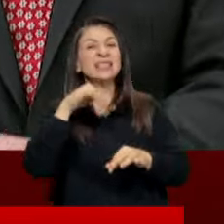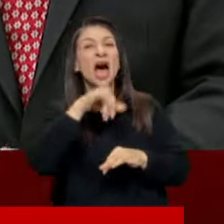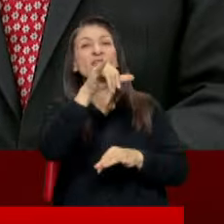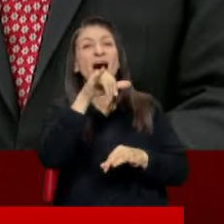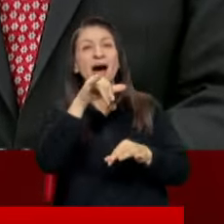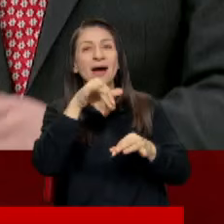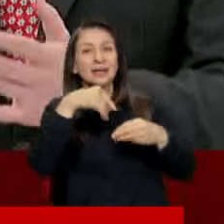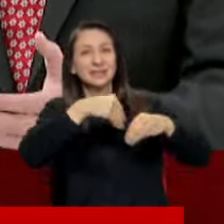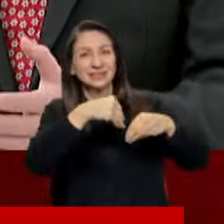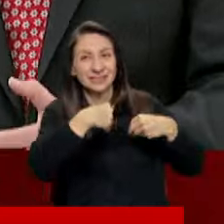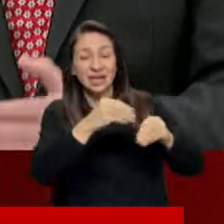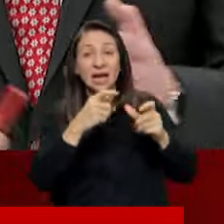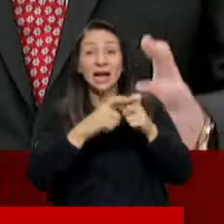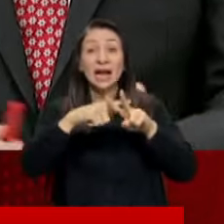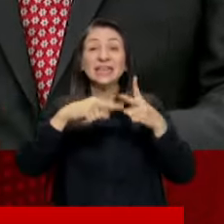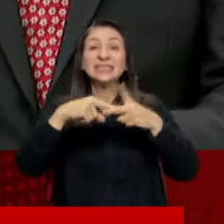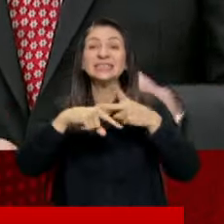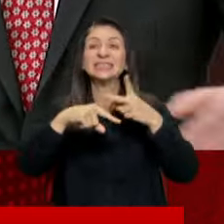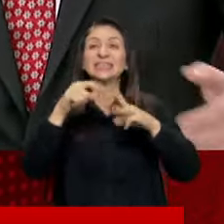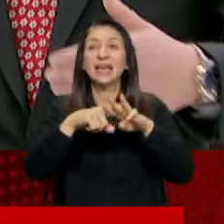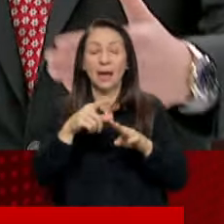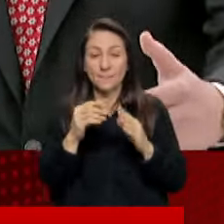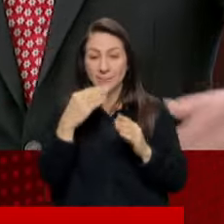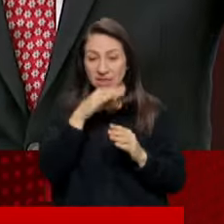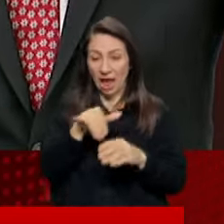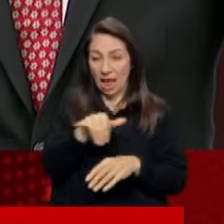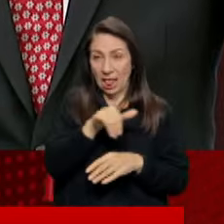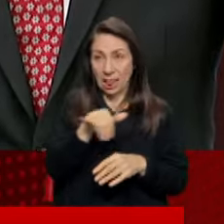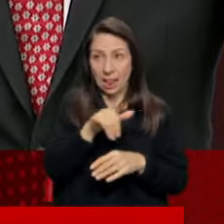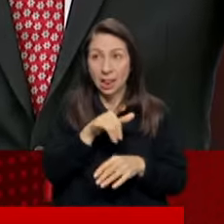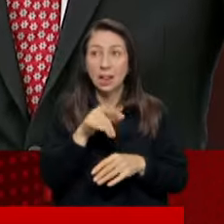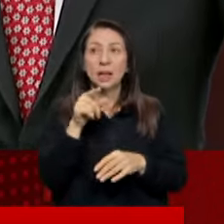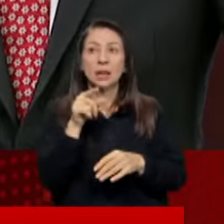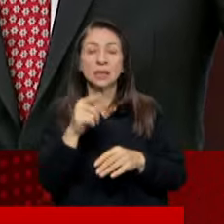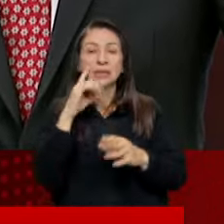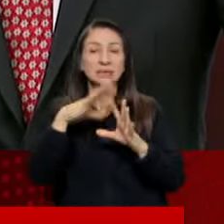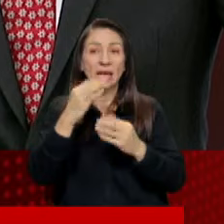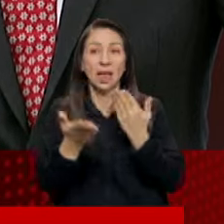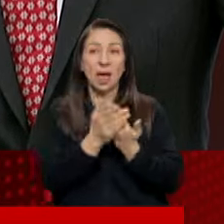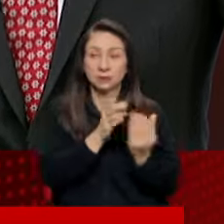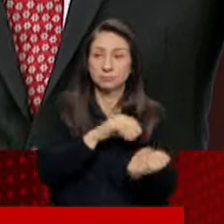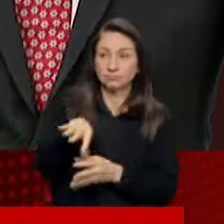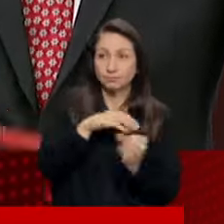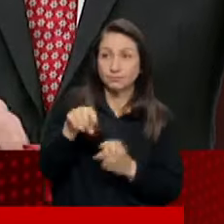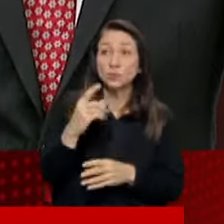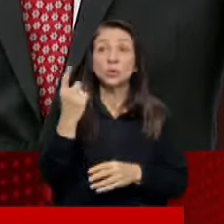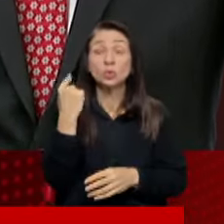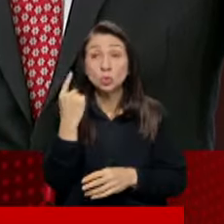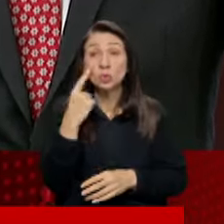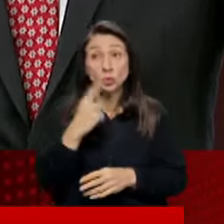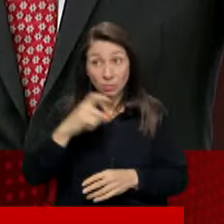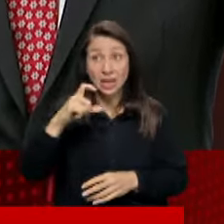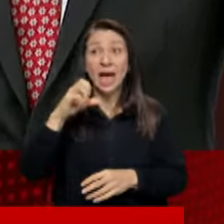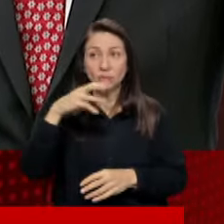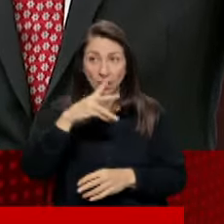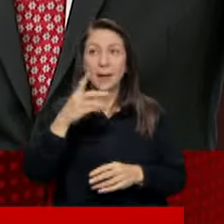en önemli başlık da Gazze konusu. Mısır, Gazze'ye komşu. Özellikle Refah sınır kapısı üzerinden Gazze'ye insani yardımlar geçiyor. Dünse Cumhurbaşkanı